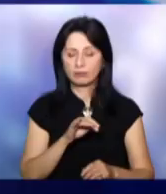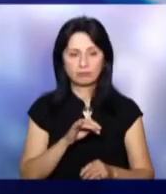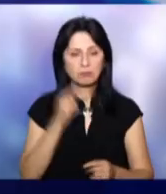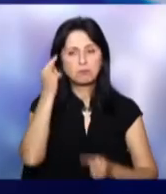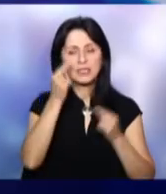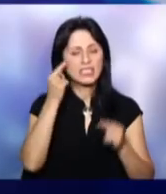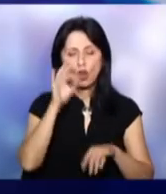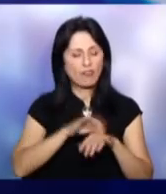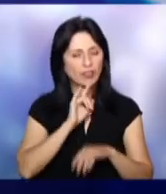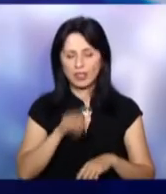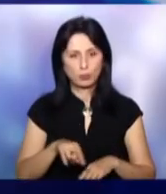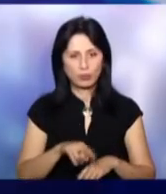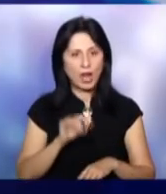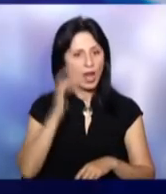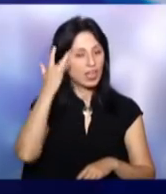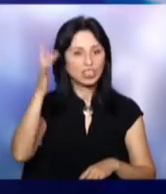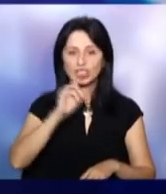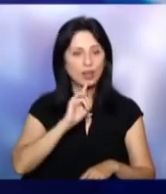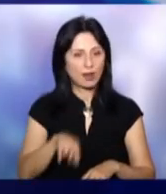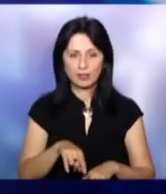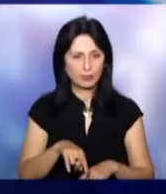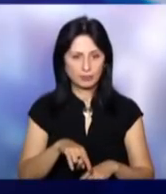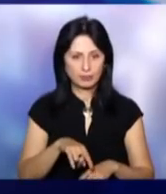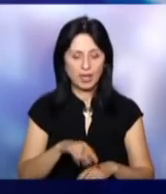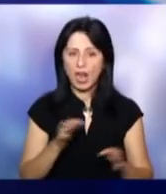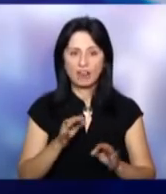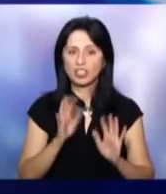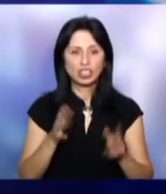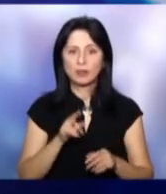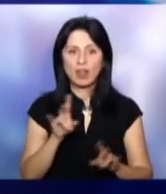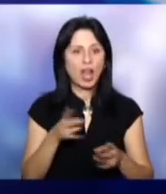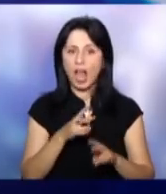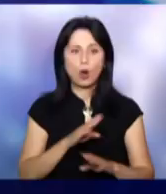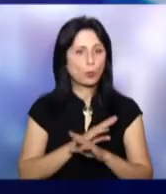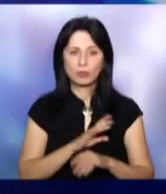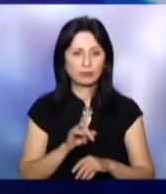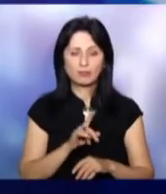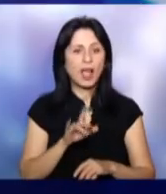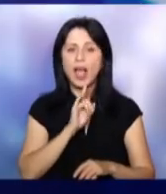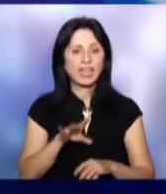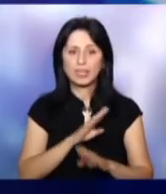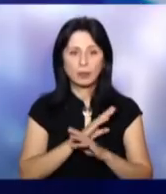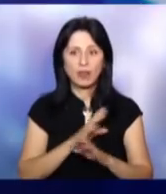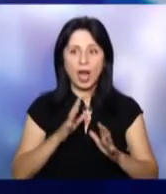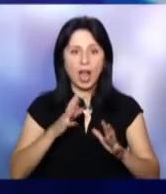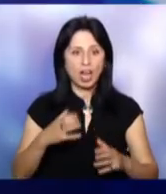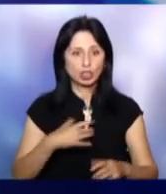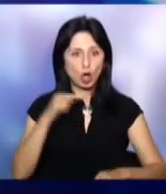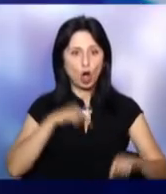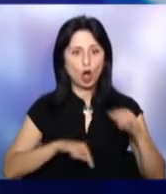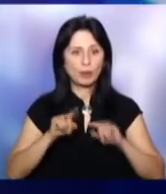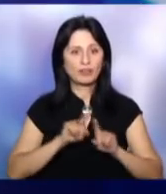გადაიზრდება ფსიქოსში, არ გაგიჟდებით. და ასევე არავითარ შემთხვევაში თქვენ არ მოკვდებით, იმიტომ რომ განგაშის დროს